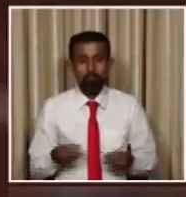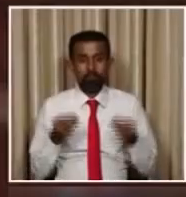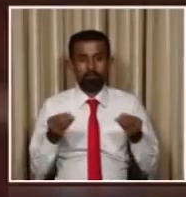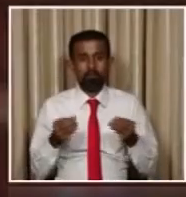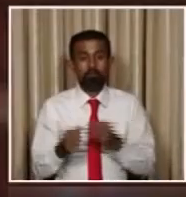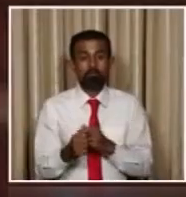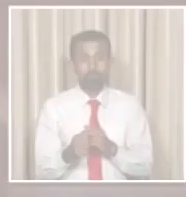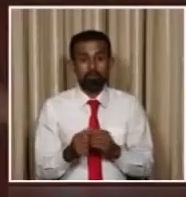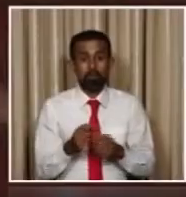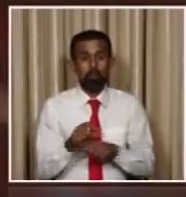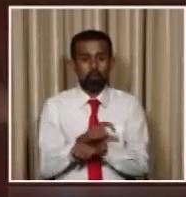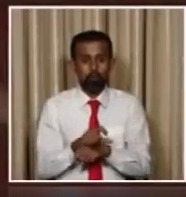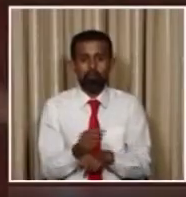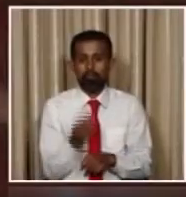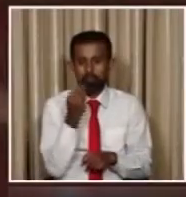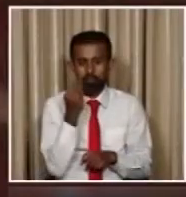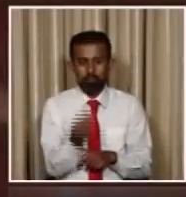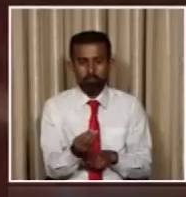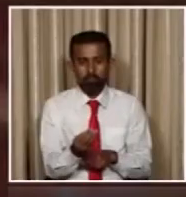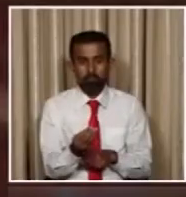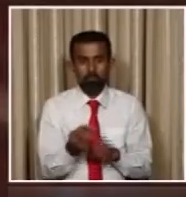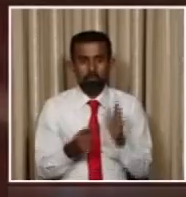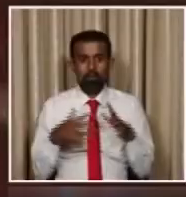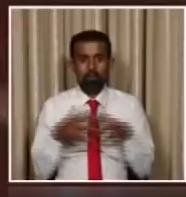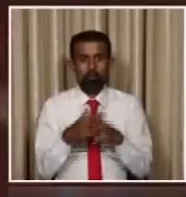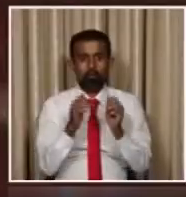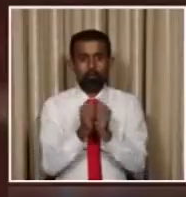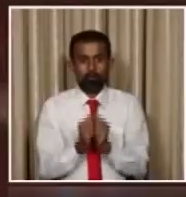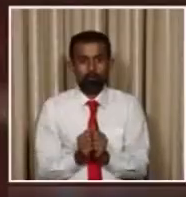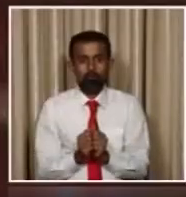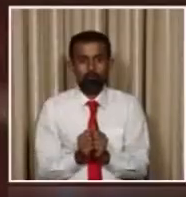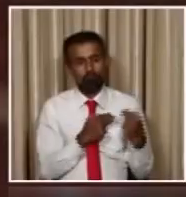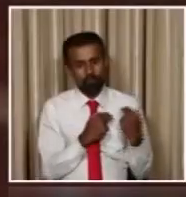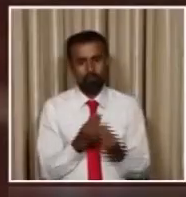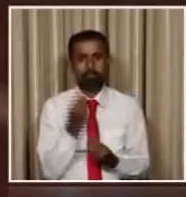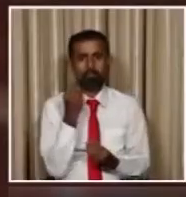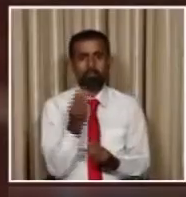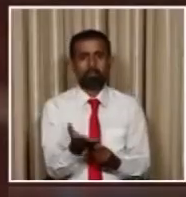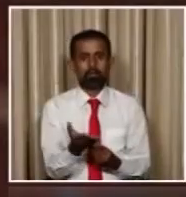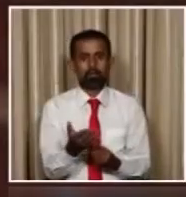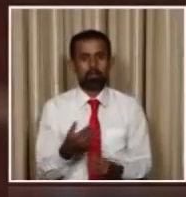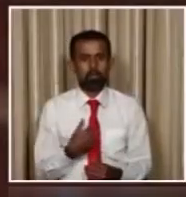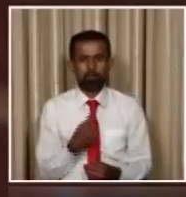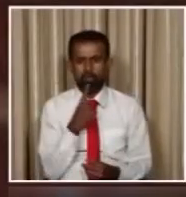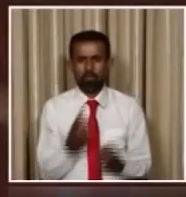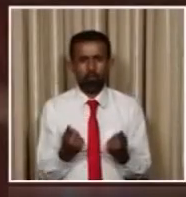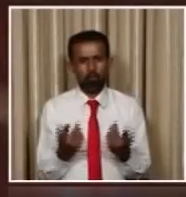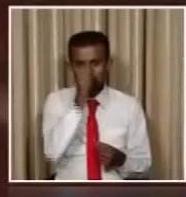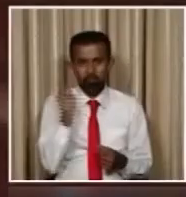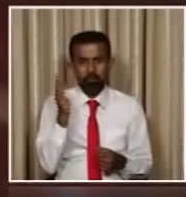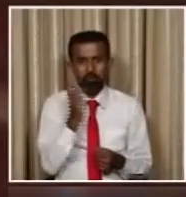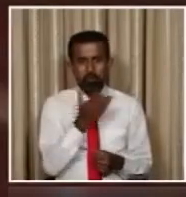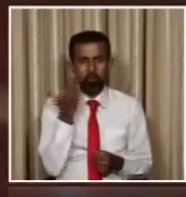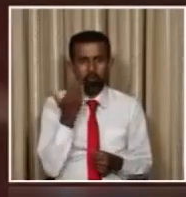බලවත් ඌ කොමිෂමක් පත් කරලා නීතිමය කටයුත්තක් සඳහා ඔවුන්ට පවරන්න. දැන් මේක අපි කියන්න ඕනේ නේ. මේ කාර්ලන් වාසිරි කරන්